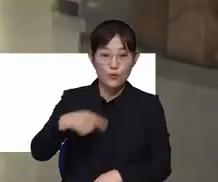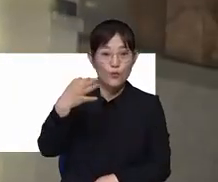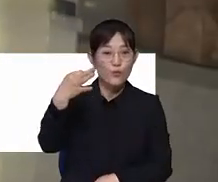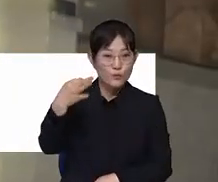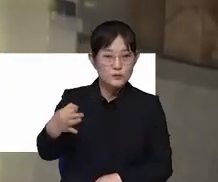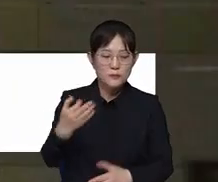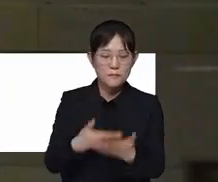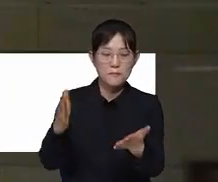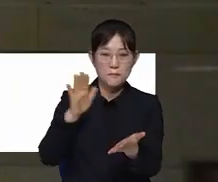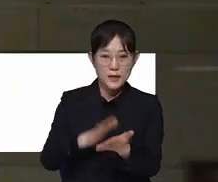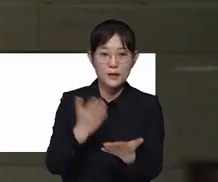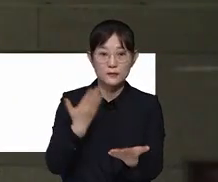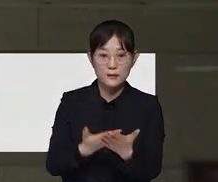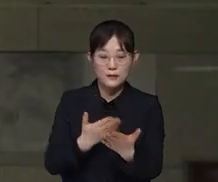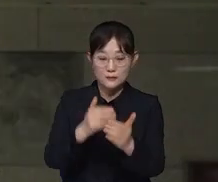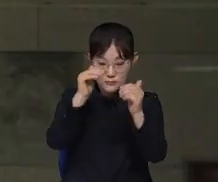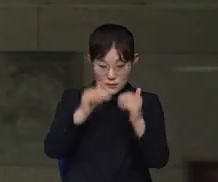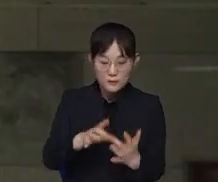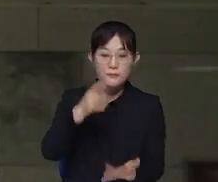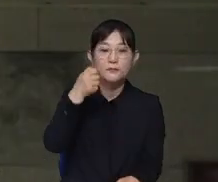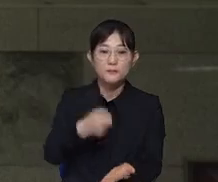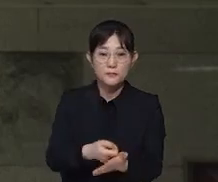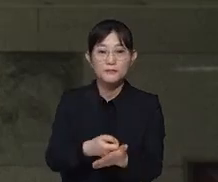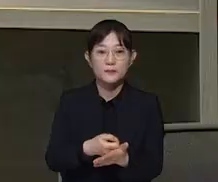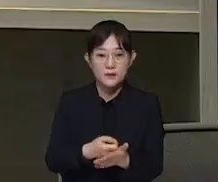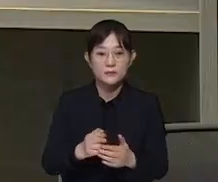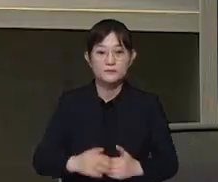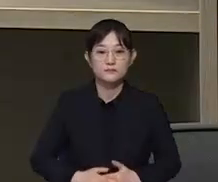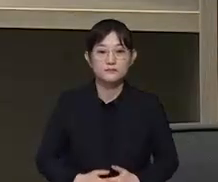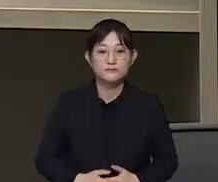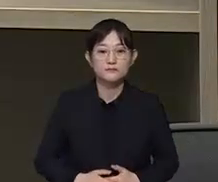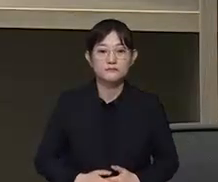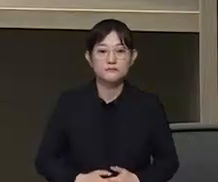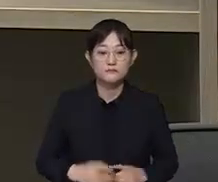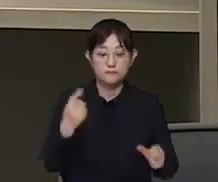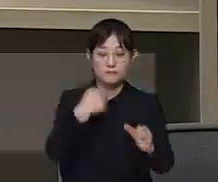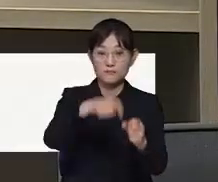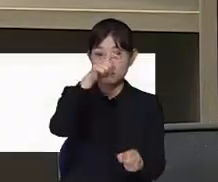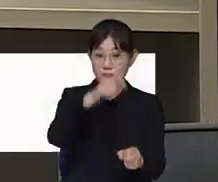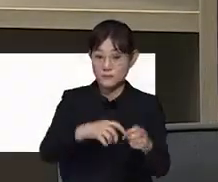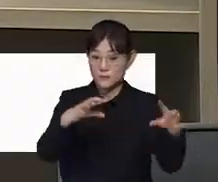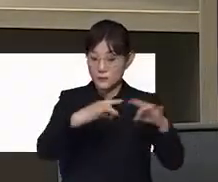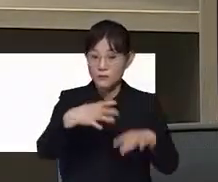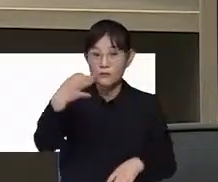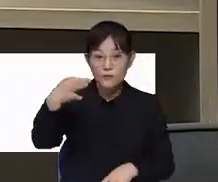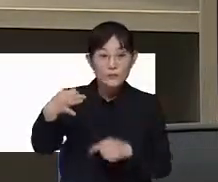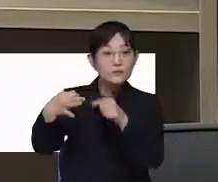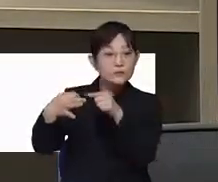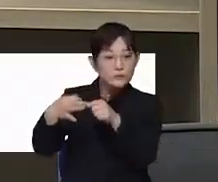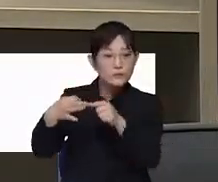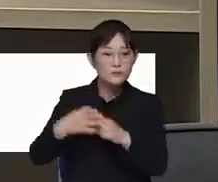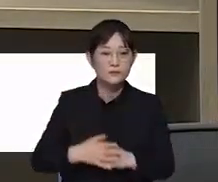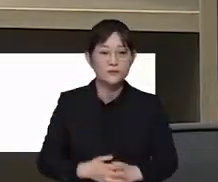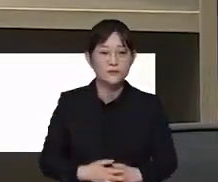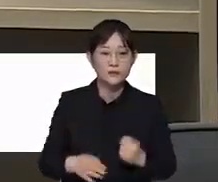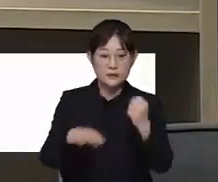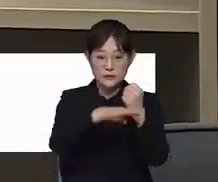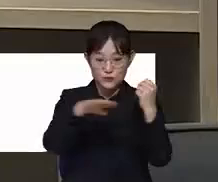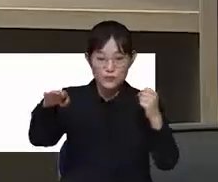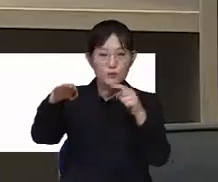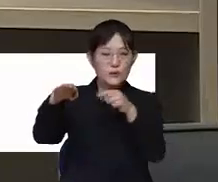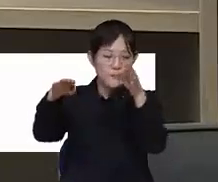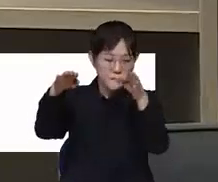전기요금 제도를 개선해달라는 건의문을 채택했습니다. 교육용 같은 경우도 전기 요금이 굉장히 좀